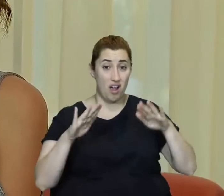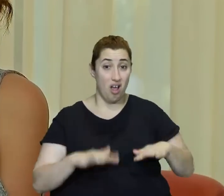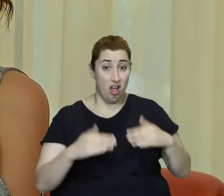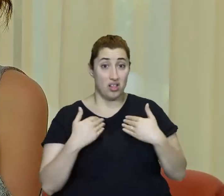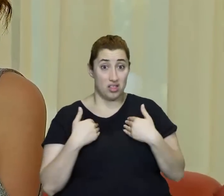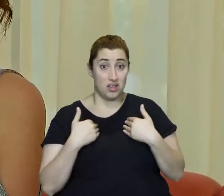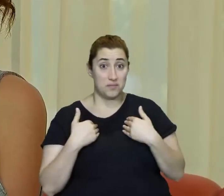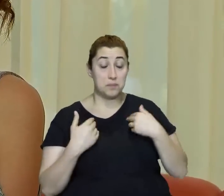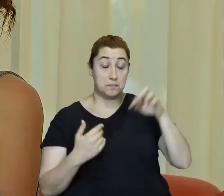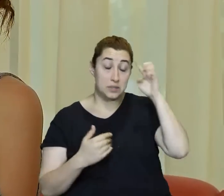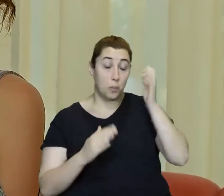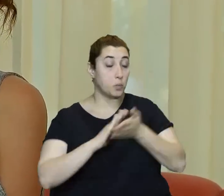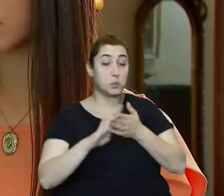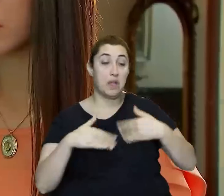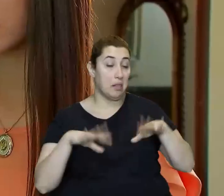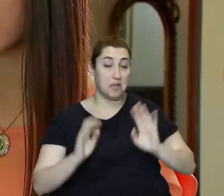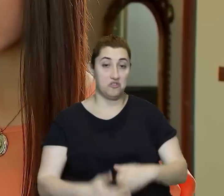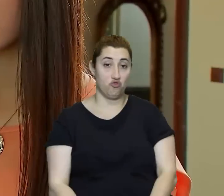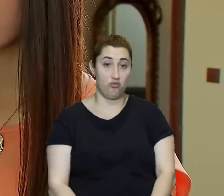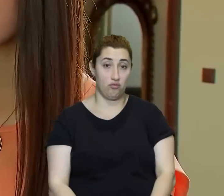sürece psikolojimin düzeleceği yok.